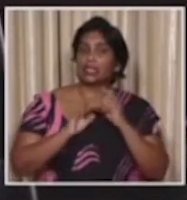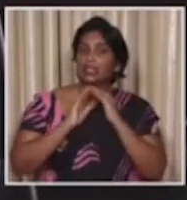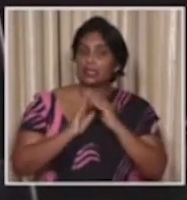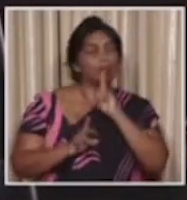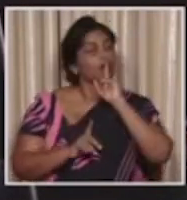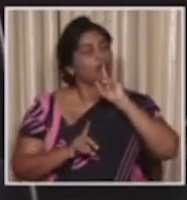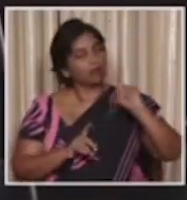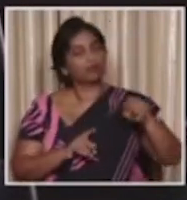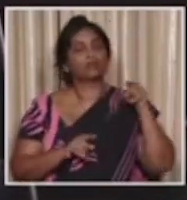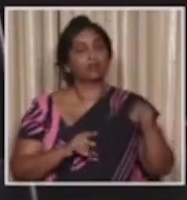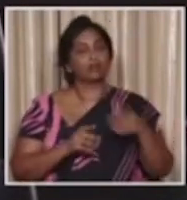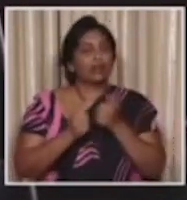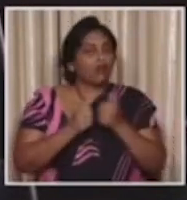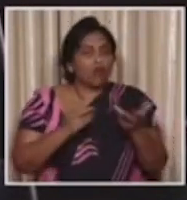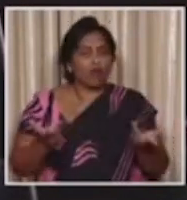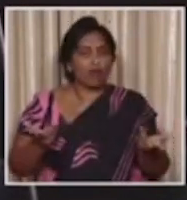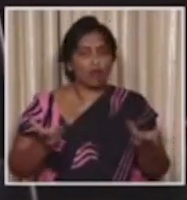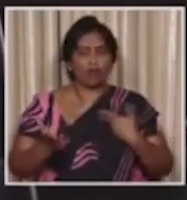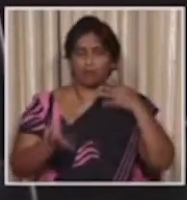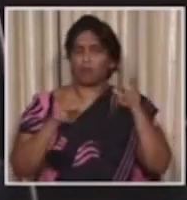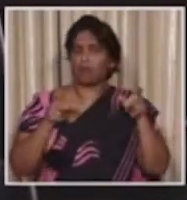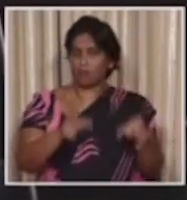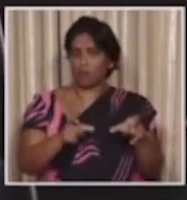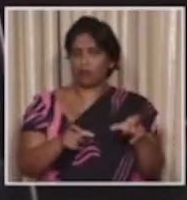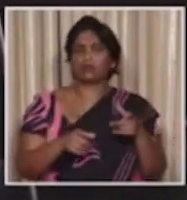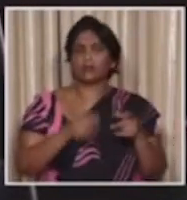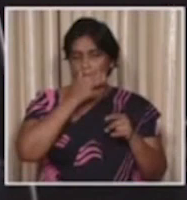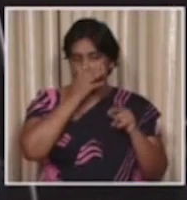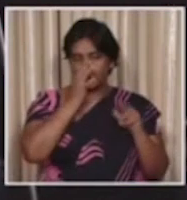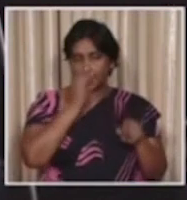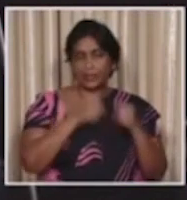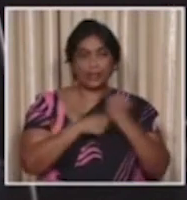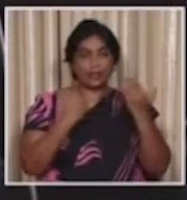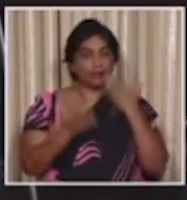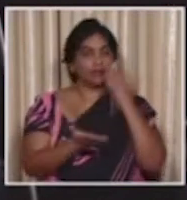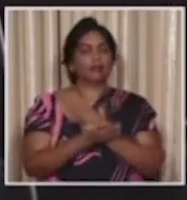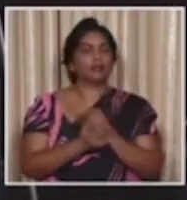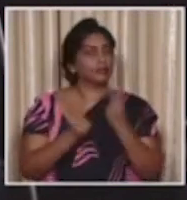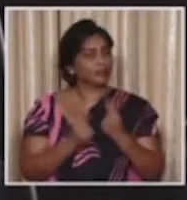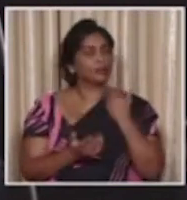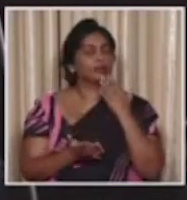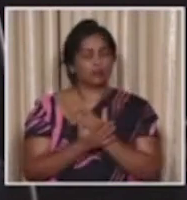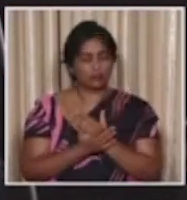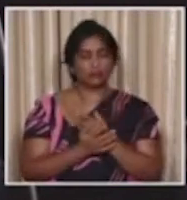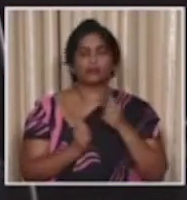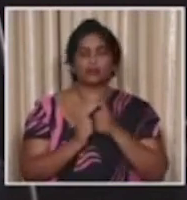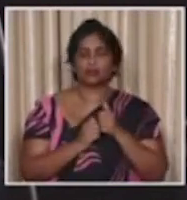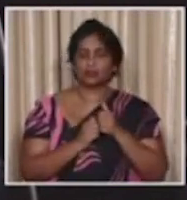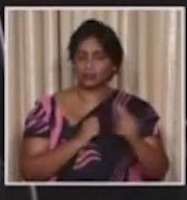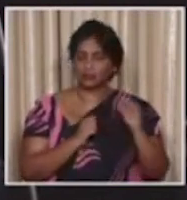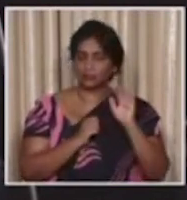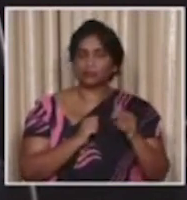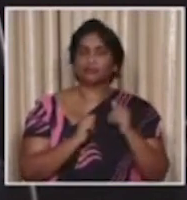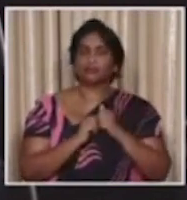දෙපාර්තමේන්තුවේ විමසන්න මේක කොතනද තියෙන්නේ කියලා මේක බ්ලොක් කරලා තියෙන්නේ අවසන් කරන්න ධර්මචර්ය බ්ලොක් කරලා තියෙන්නේ වහම මේක නතර කරලා මේ කටයුතු ක්‍රියාත්මක